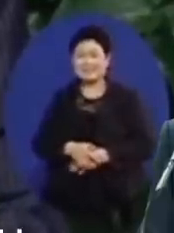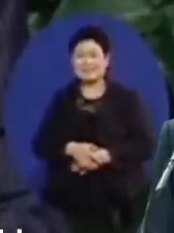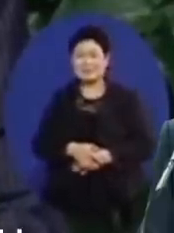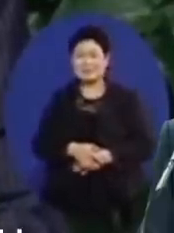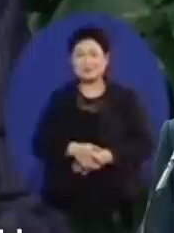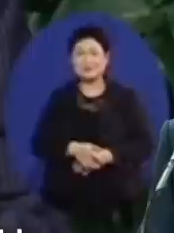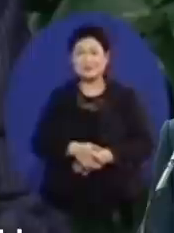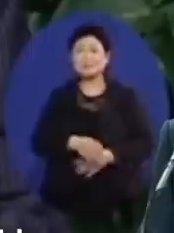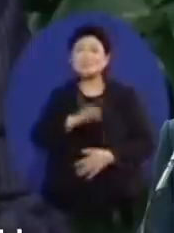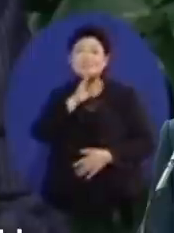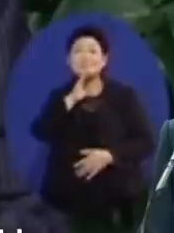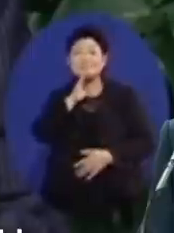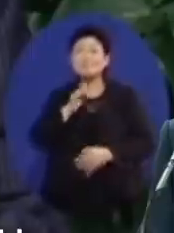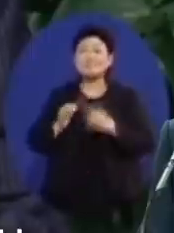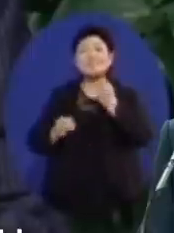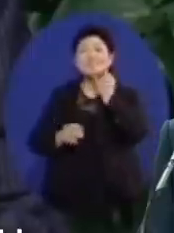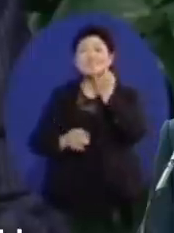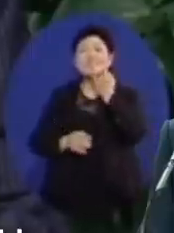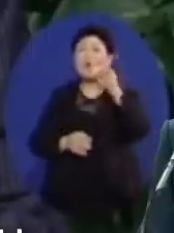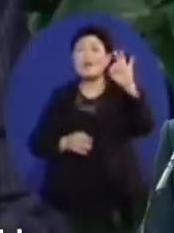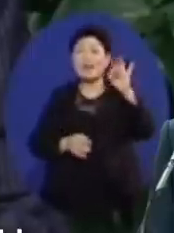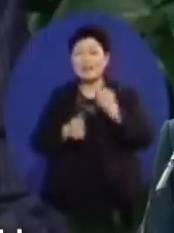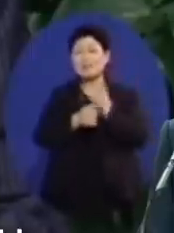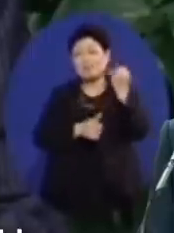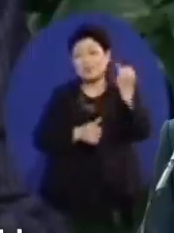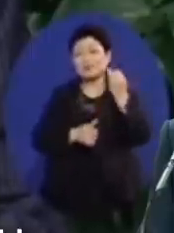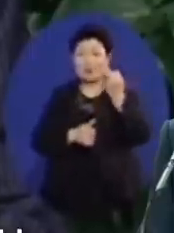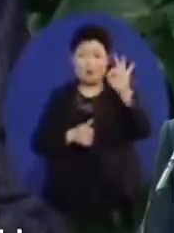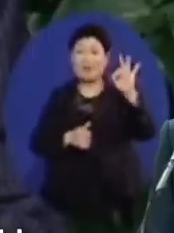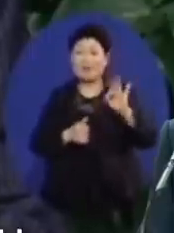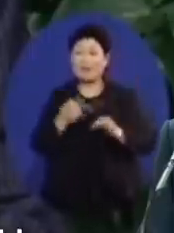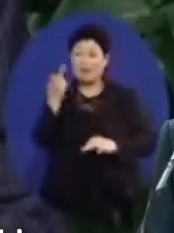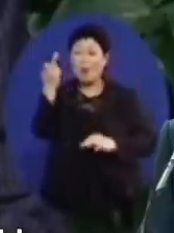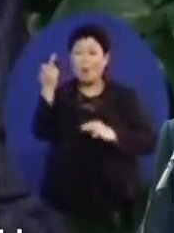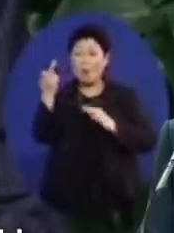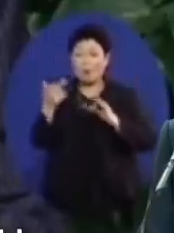그러니까 내가 그 어렵지 않다고, 오빠라고 부르는 게 뭐 어렵냐고.